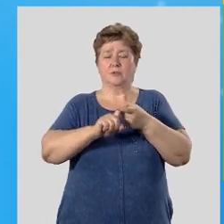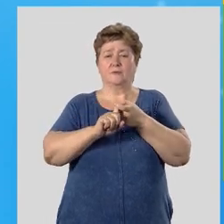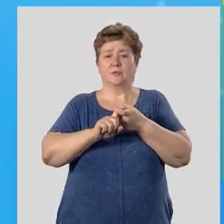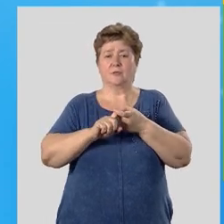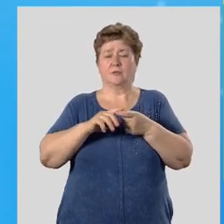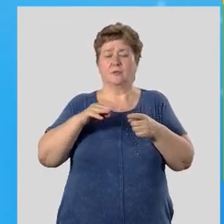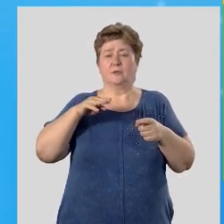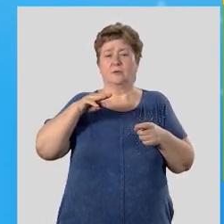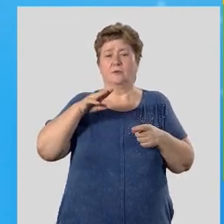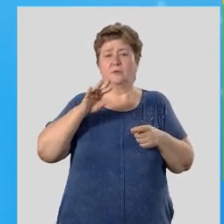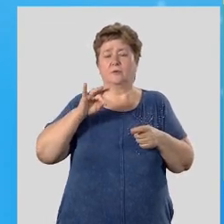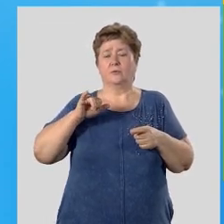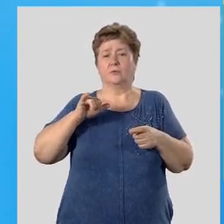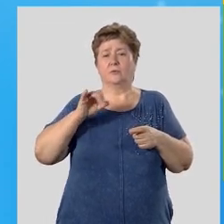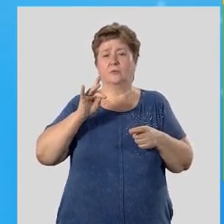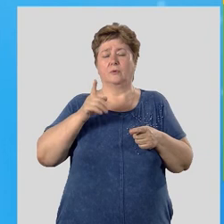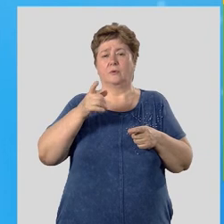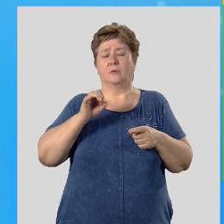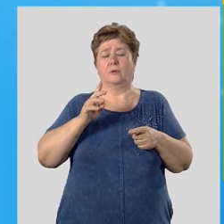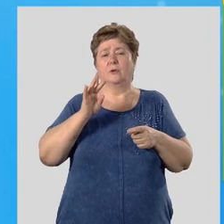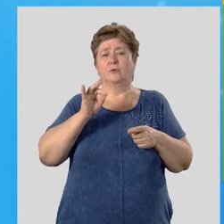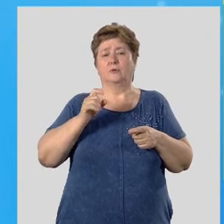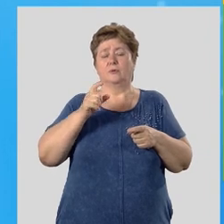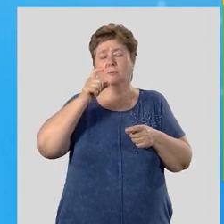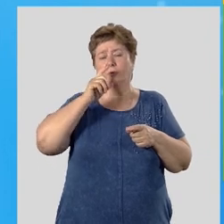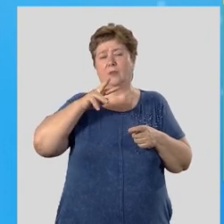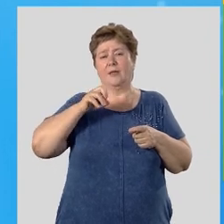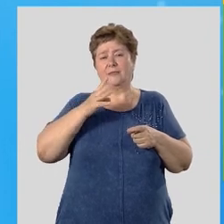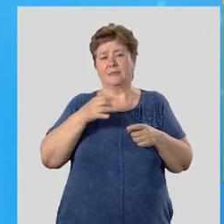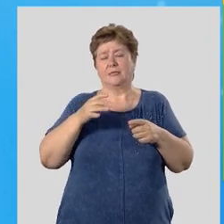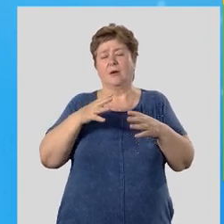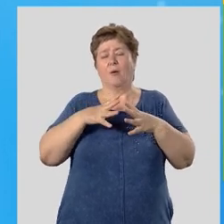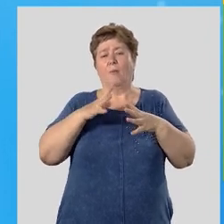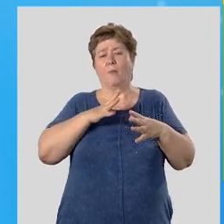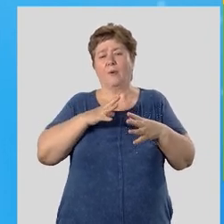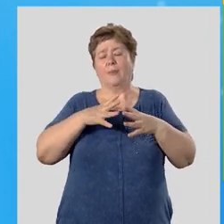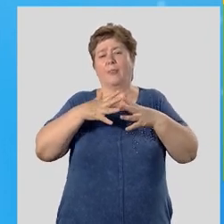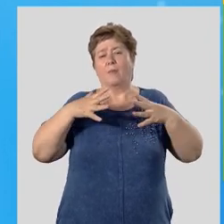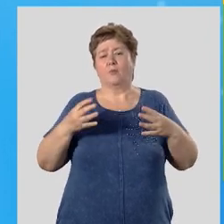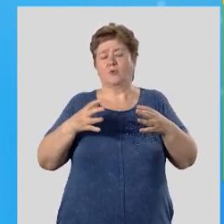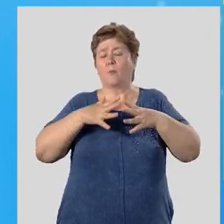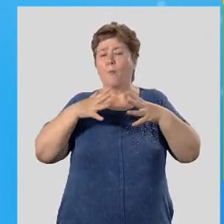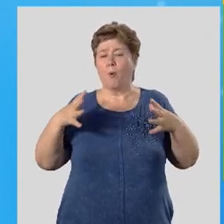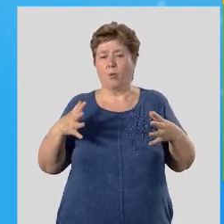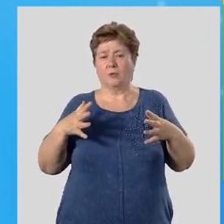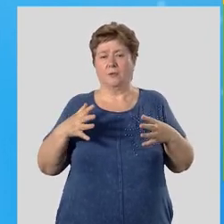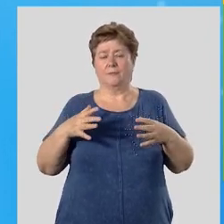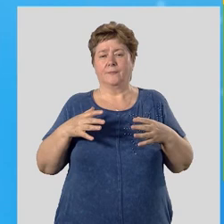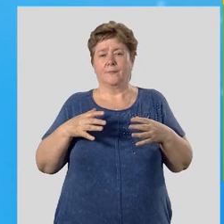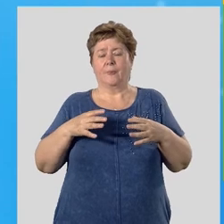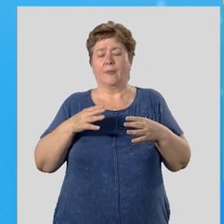и тургор, от латинского тургере – быть набухшим, наполненным. То